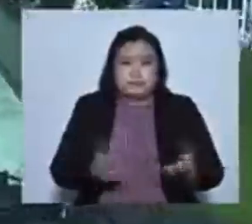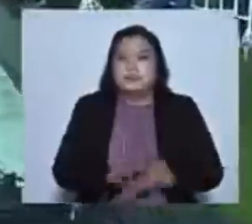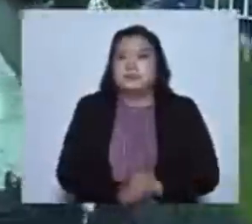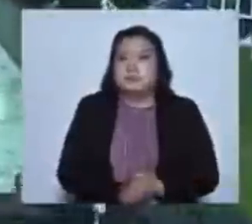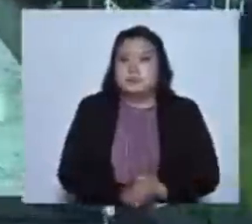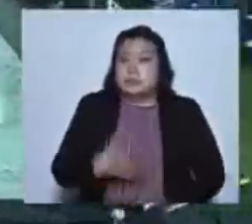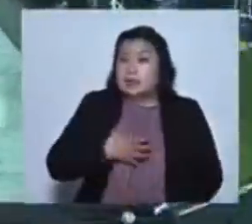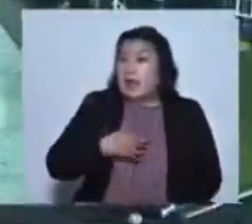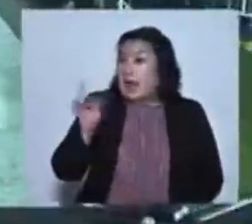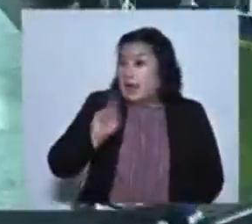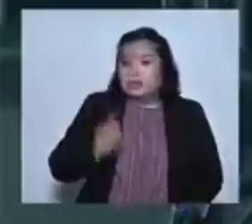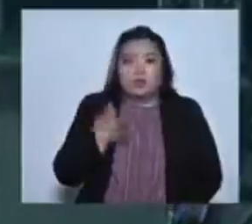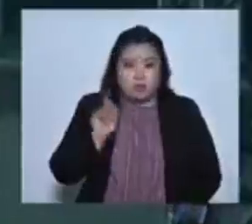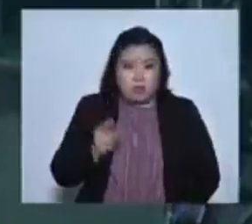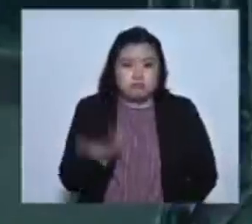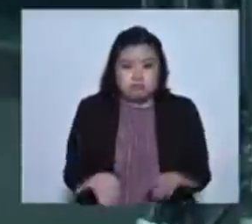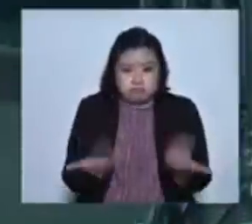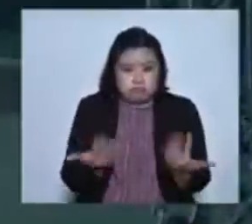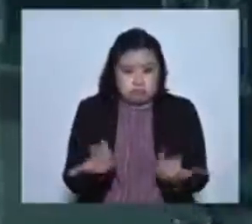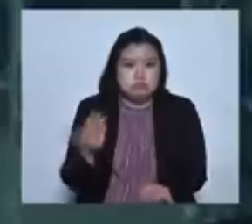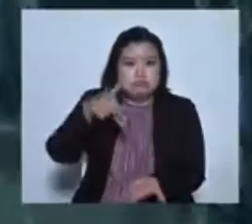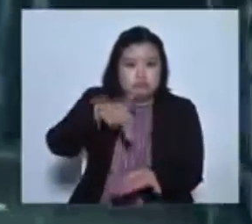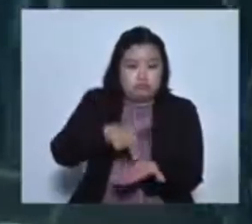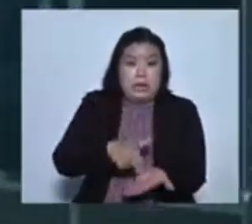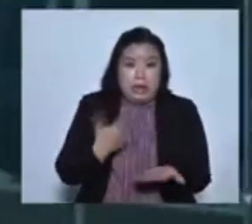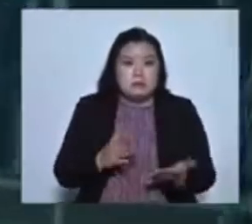เราอย่านั่งรอเราต้องลุกขึ้นแล้วก็ก้าวเดินไปพร้อมกับผม